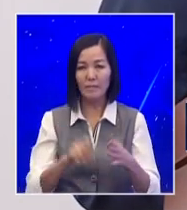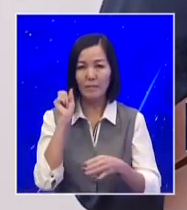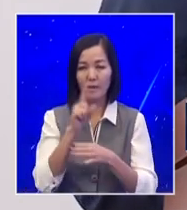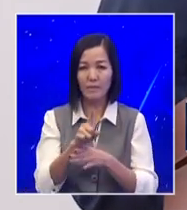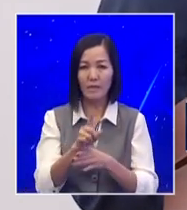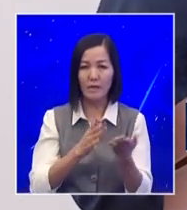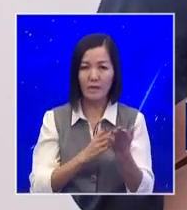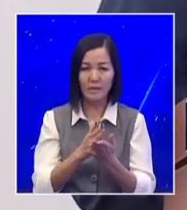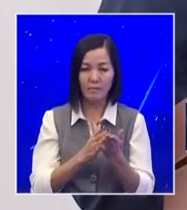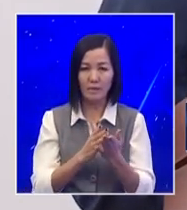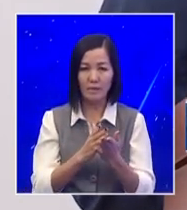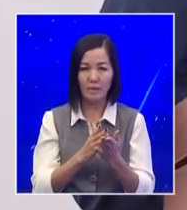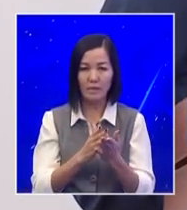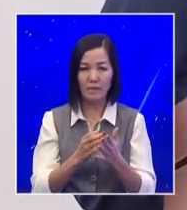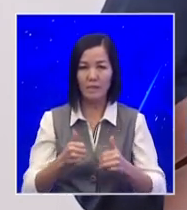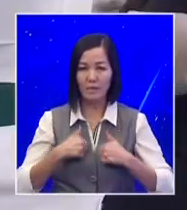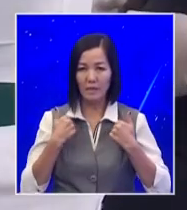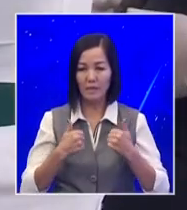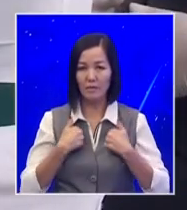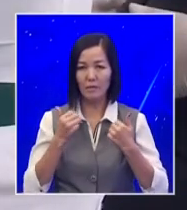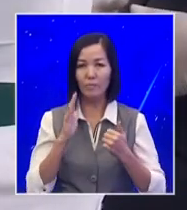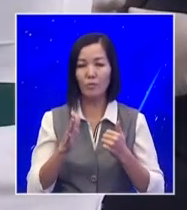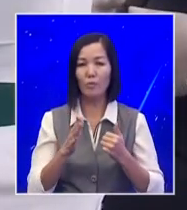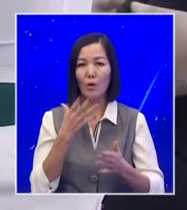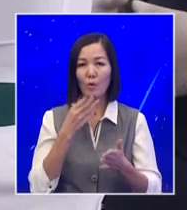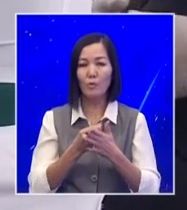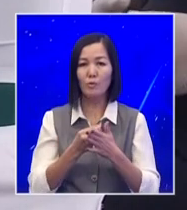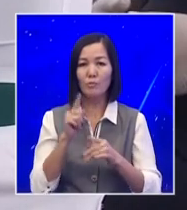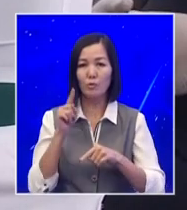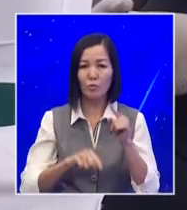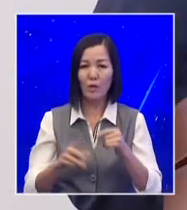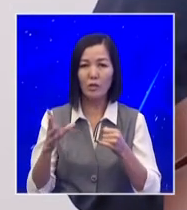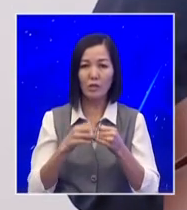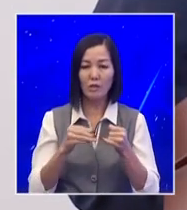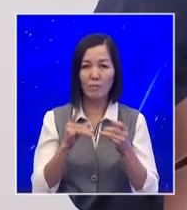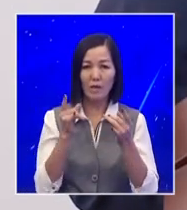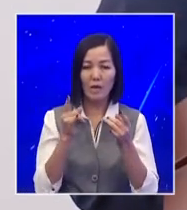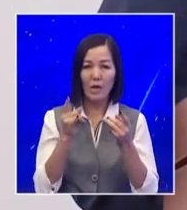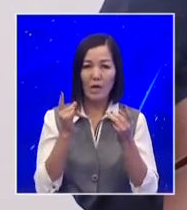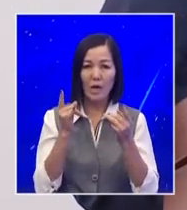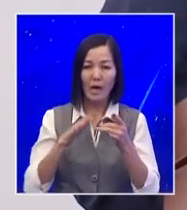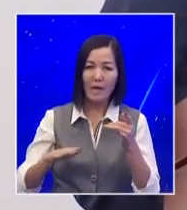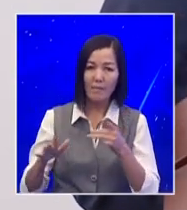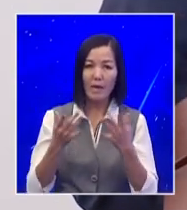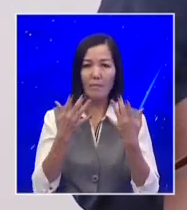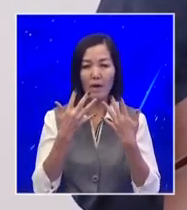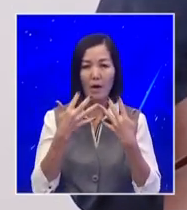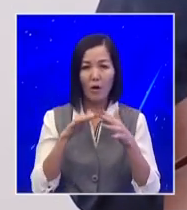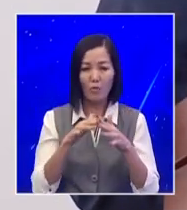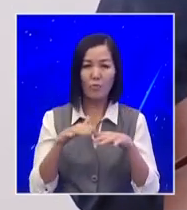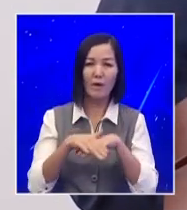Осы сенгендеріңізді ақтайын деп ойлаймын. Өзімнің білімімді, өзімнің жиған терген